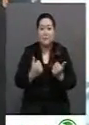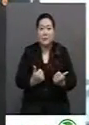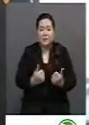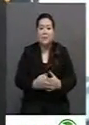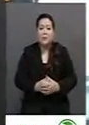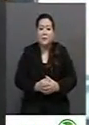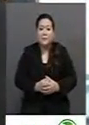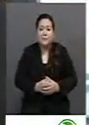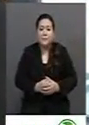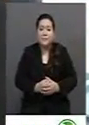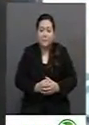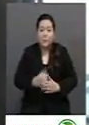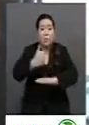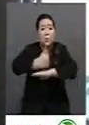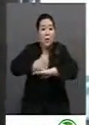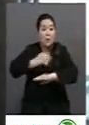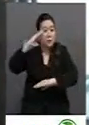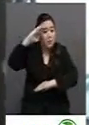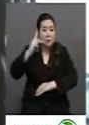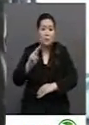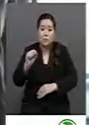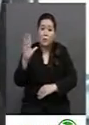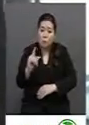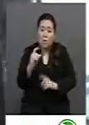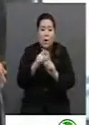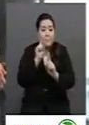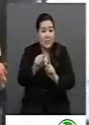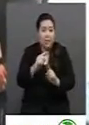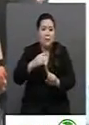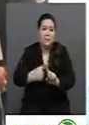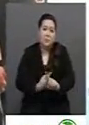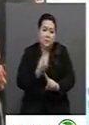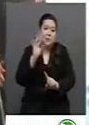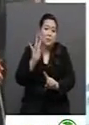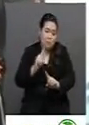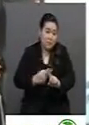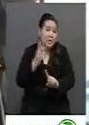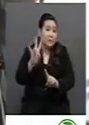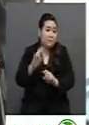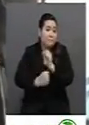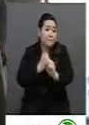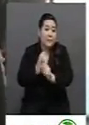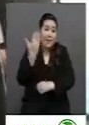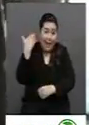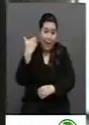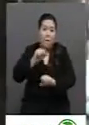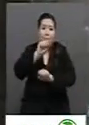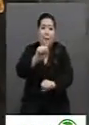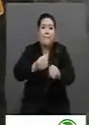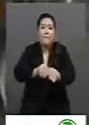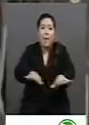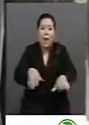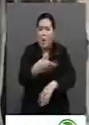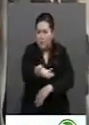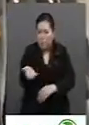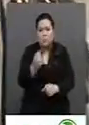โดยคำสั่งหัวหน้าของคสช.เนี่ยออกมาตั้งแต่กรกฎาคมปีที่แล้วท่ามกลางเสียงสนับสนุนจากทุกภาคส่วนให้เร่งแก้ไ